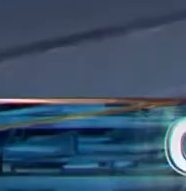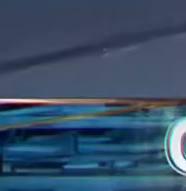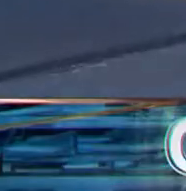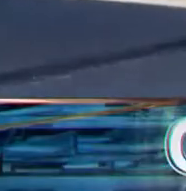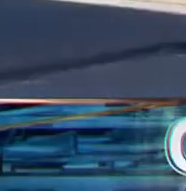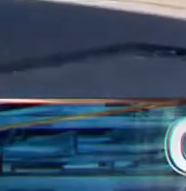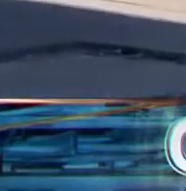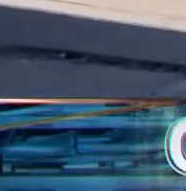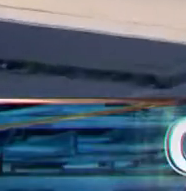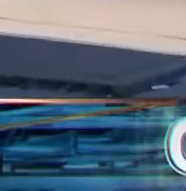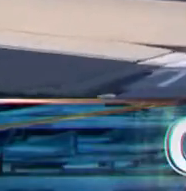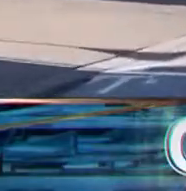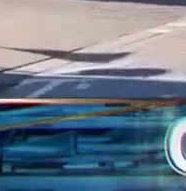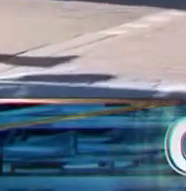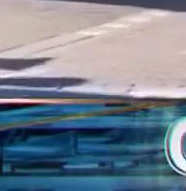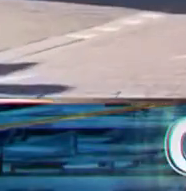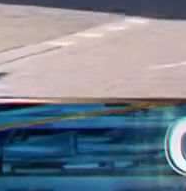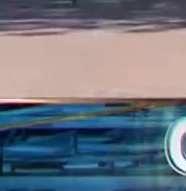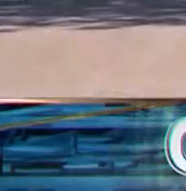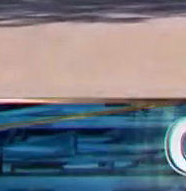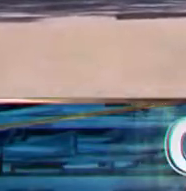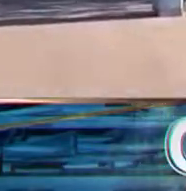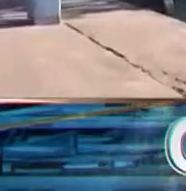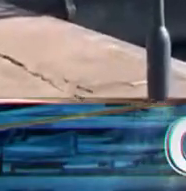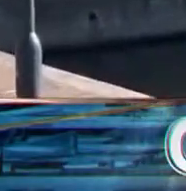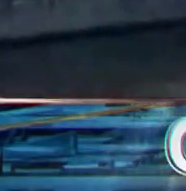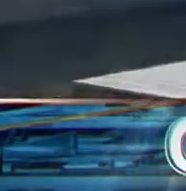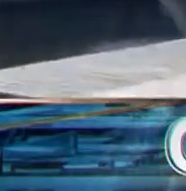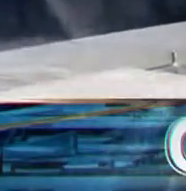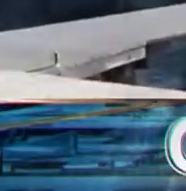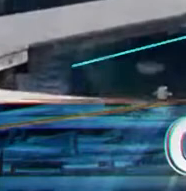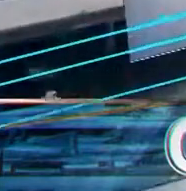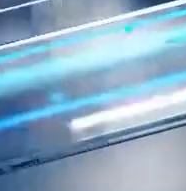Наши за бугром. Как живут ЖТСУцы из-за пандемии, оставшиеся за рубежом?